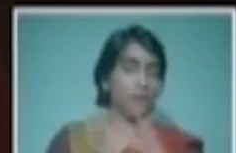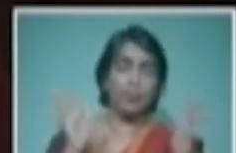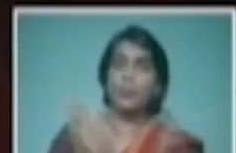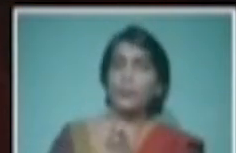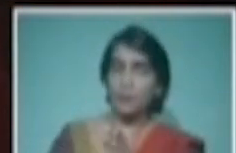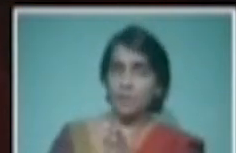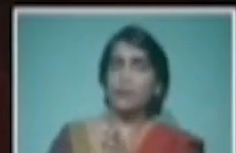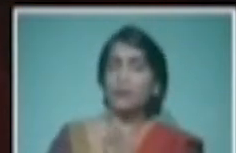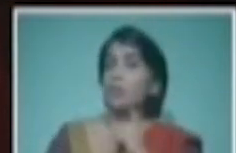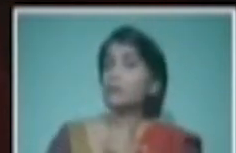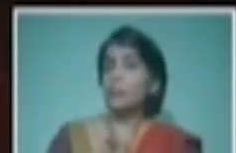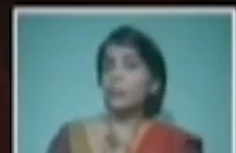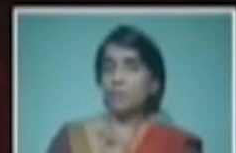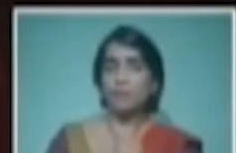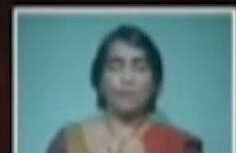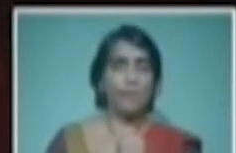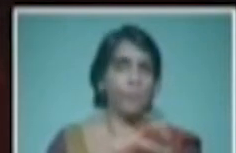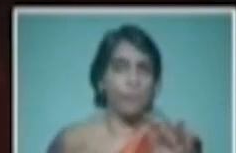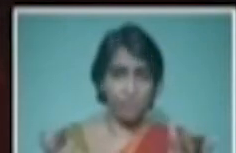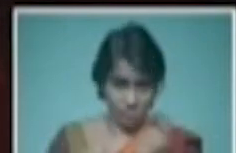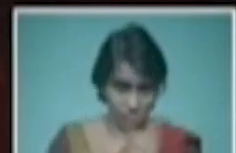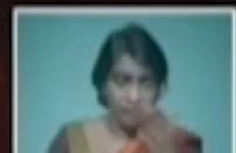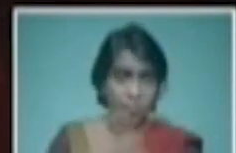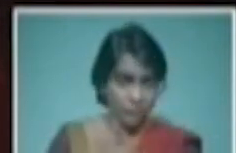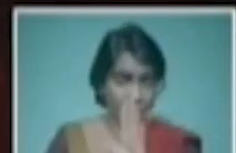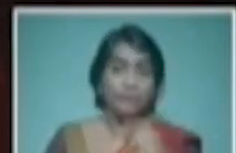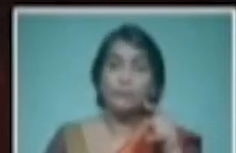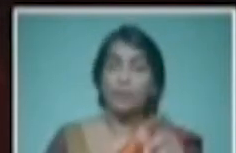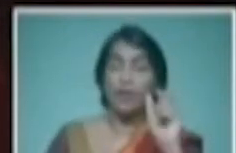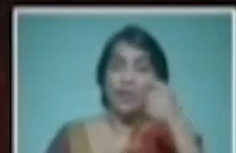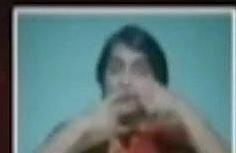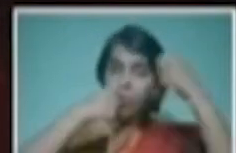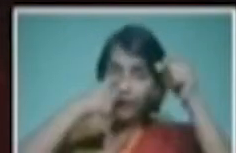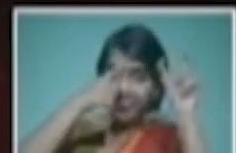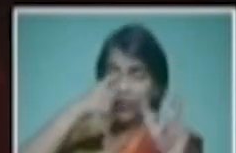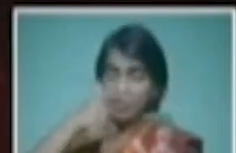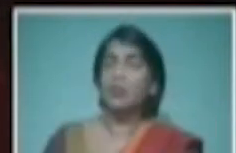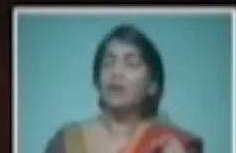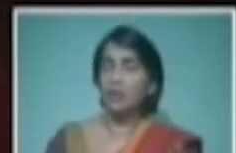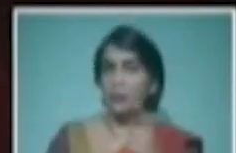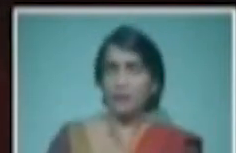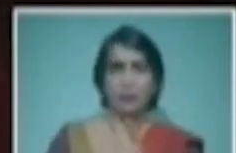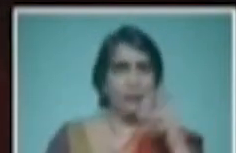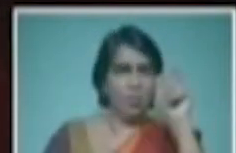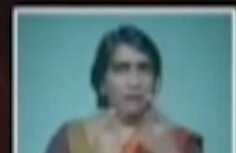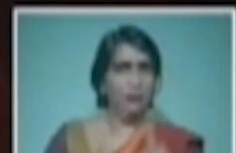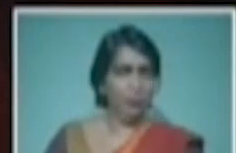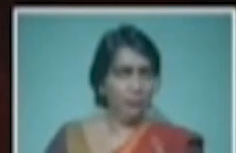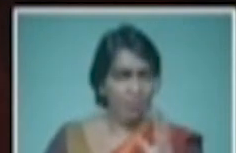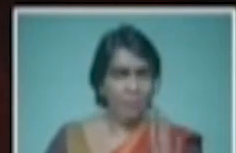තවමත් ඉගැන්වීමේ කටයුතු සිදු කරන්නේද? මෙම විෂය ඉගැන්වීම සඳහා ගුරුවරුන්ගේ හිඟයක් පවතින්නේද?